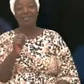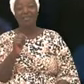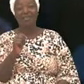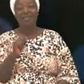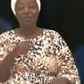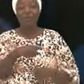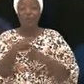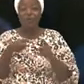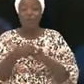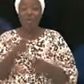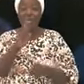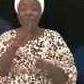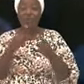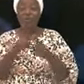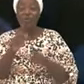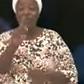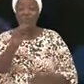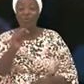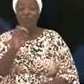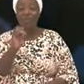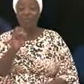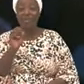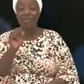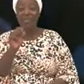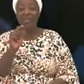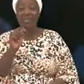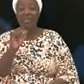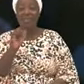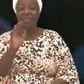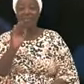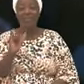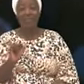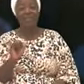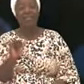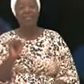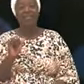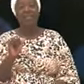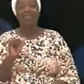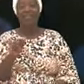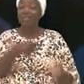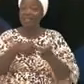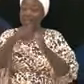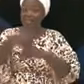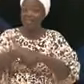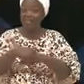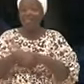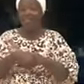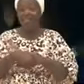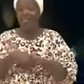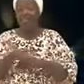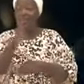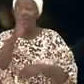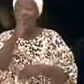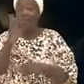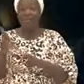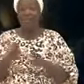quand est-ce que tu le feras ce soir préparatoire